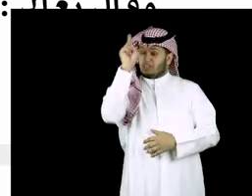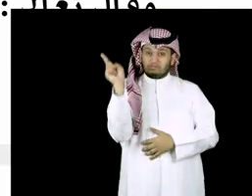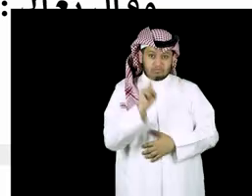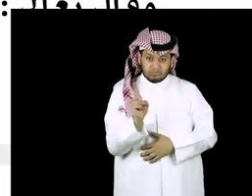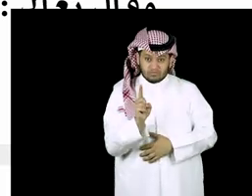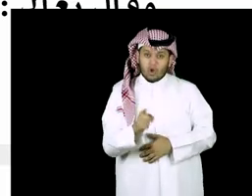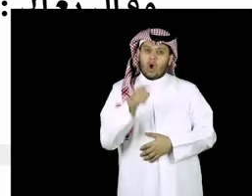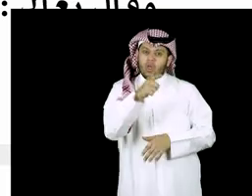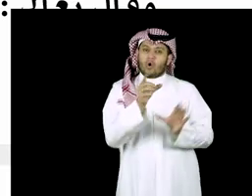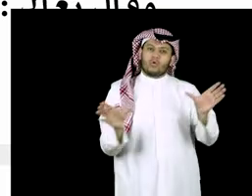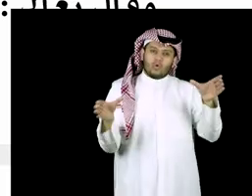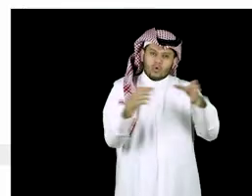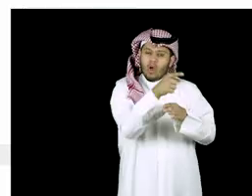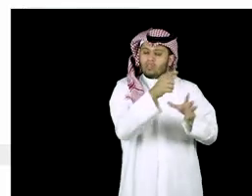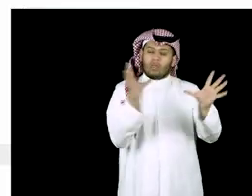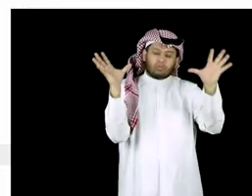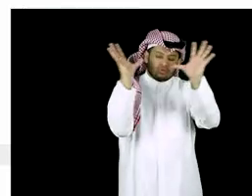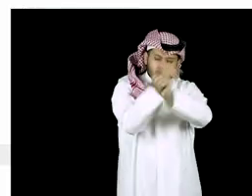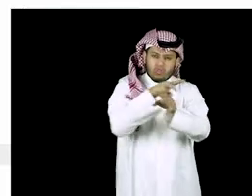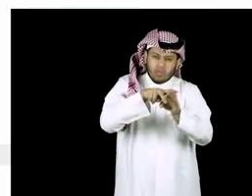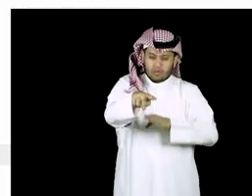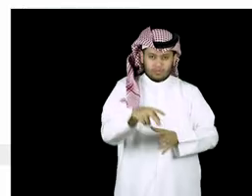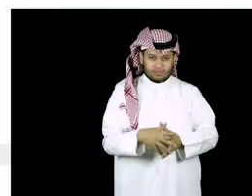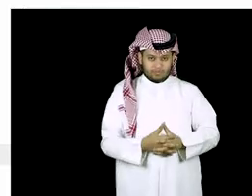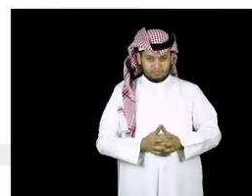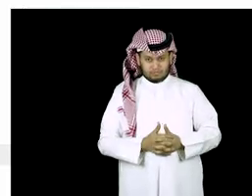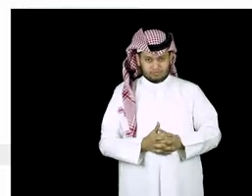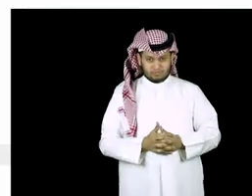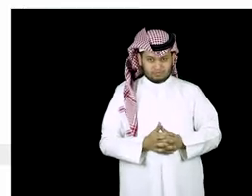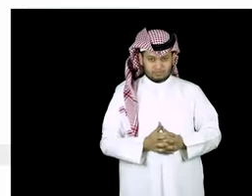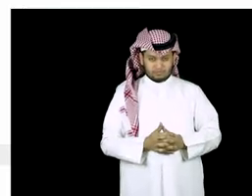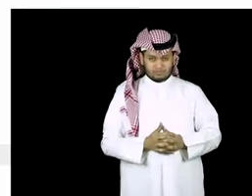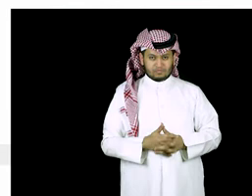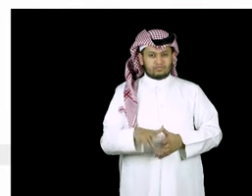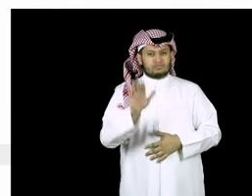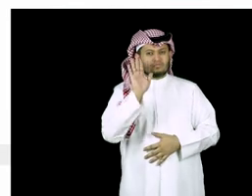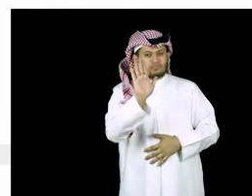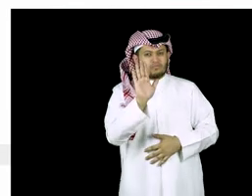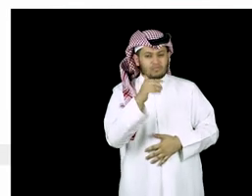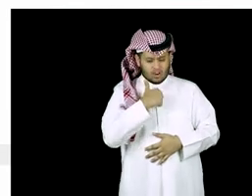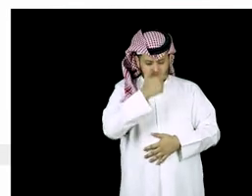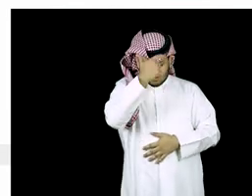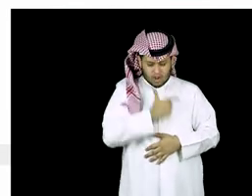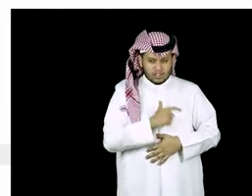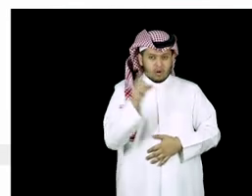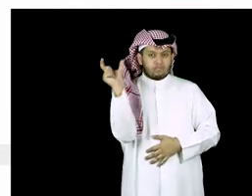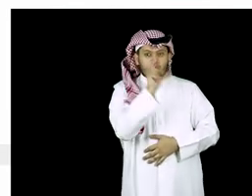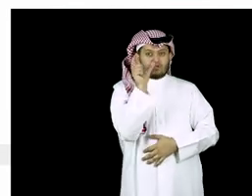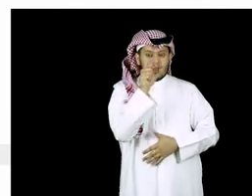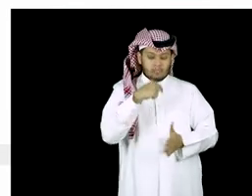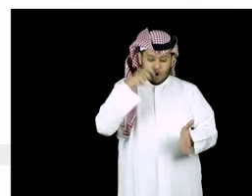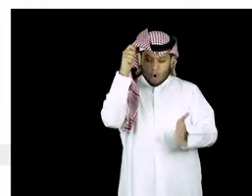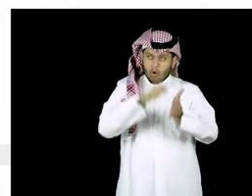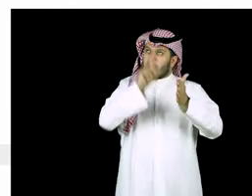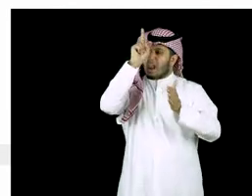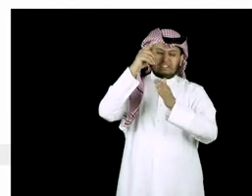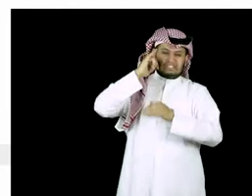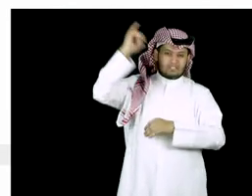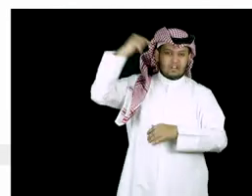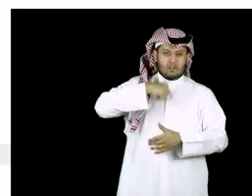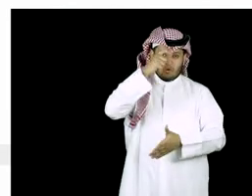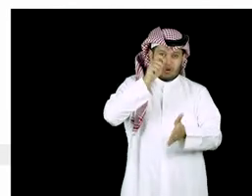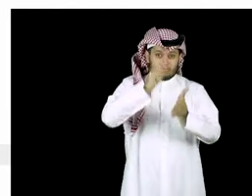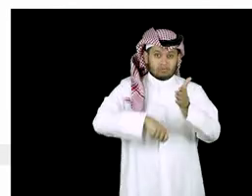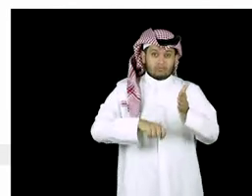الله فأولئك هم الظالمون. ما حكم المسلم الذي لا يحكم بما أنزل الله؟